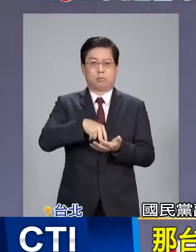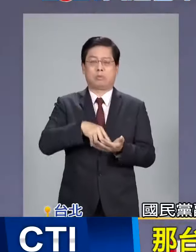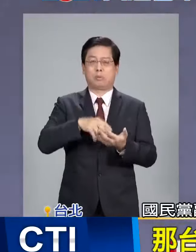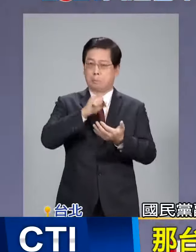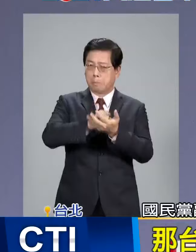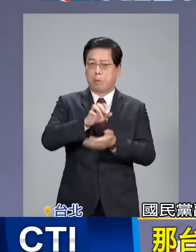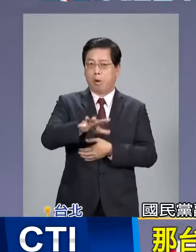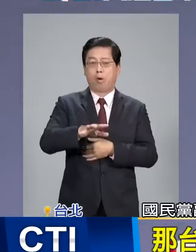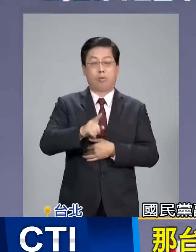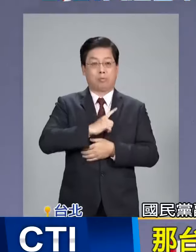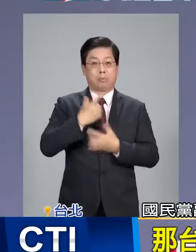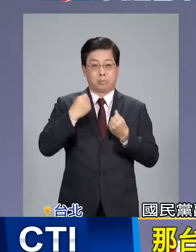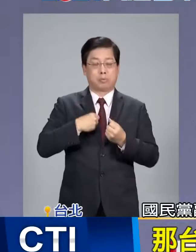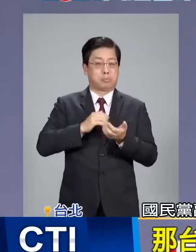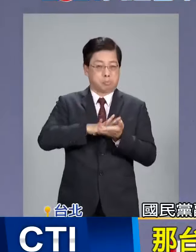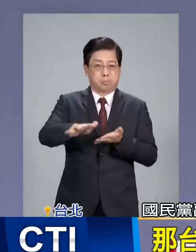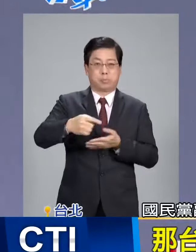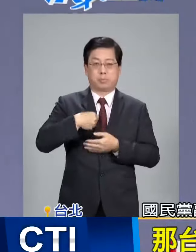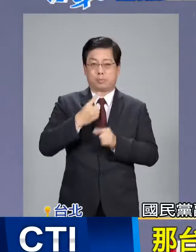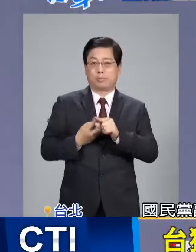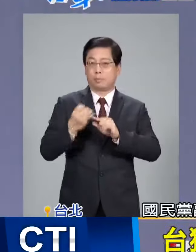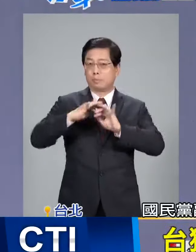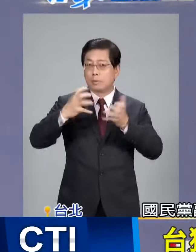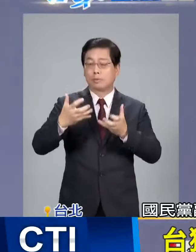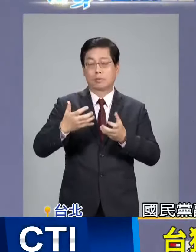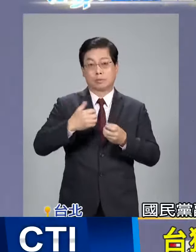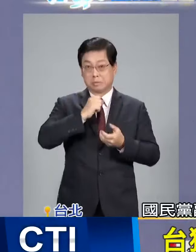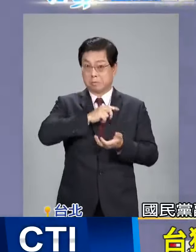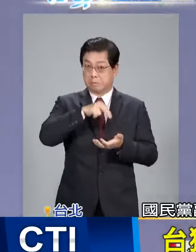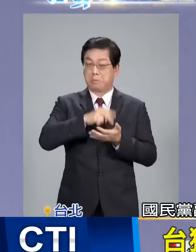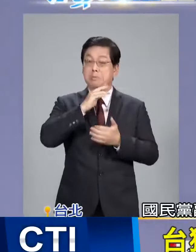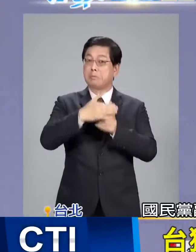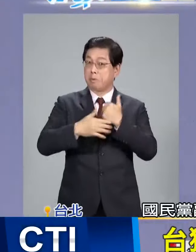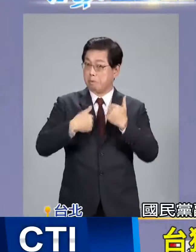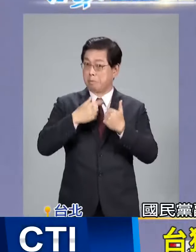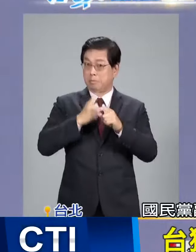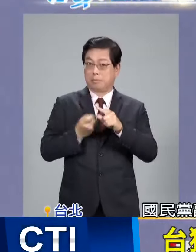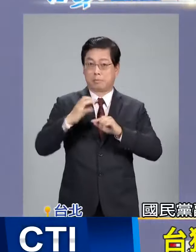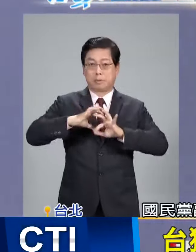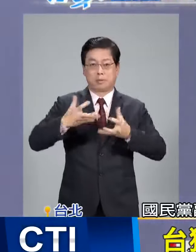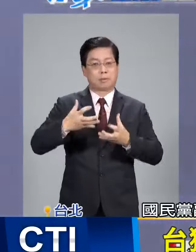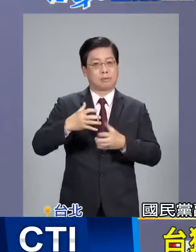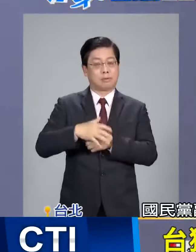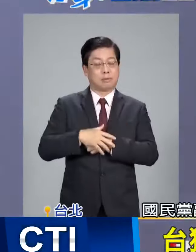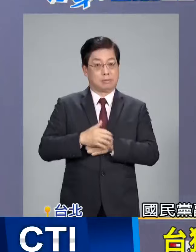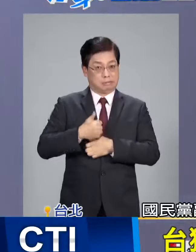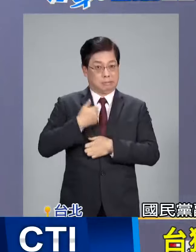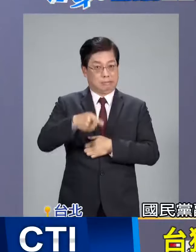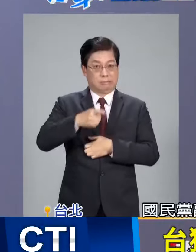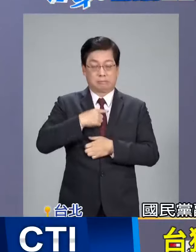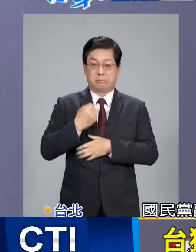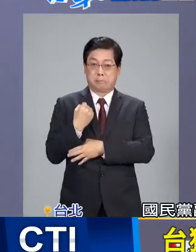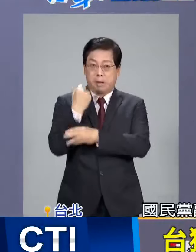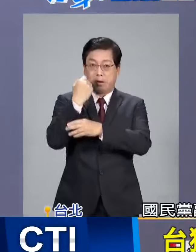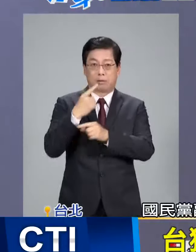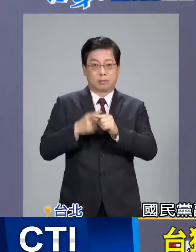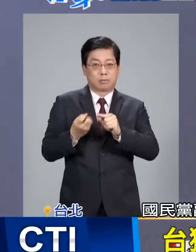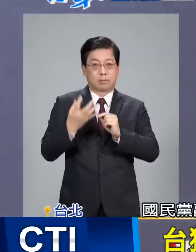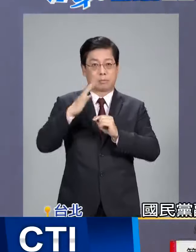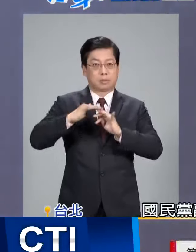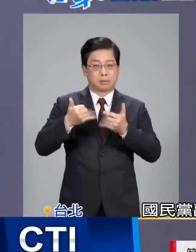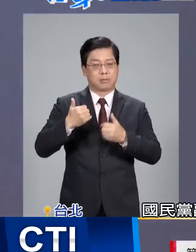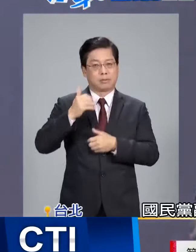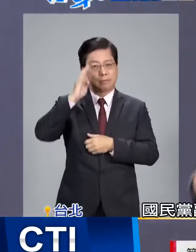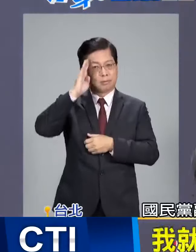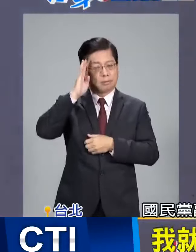那台独不就是要消灭中华民国吗？台独难道是要保卫中华民国吗？台独 难道是要支持中华民国吗？所以我